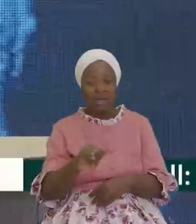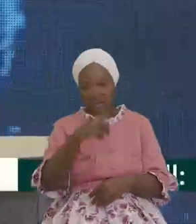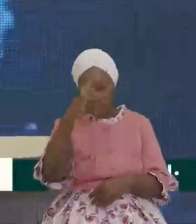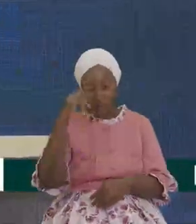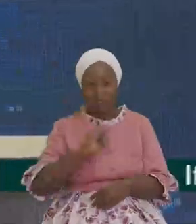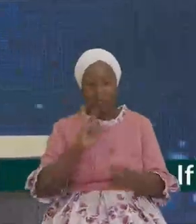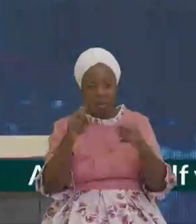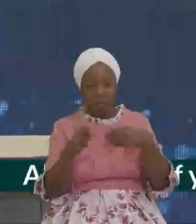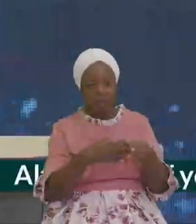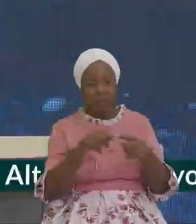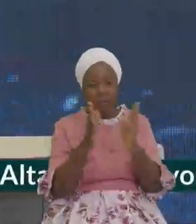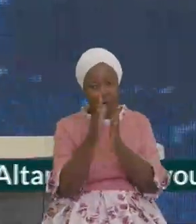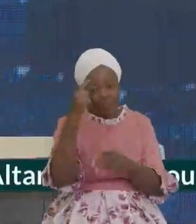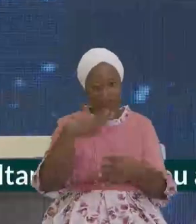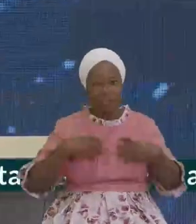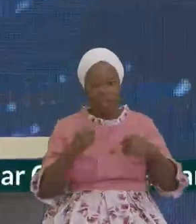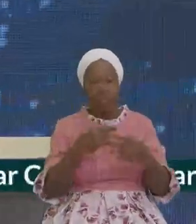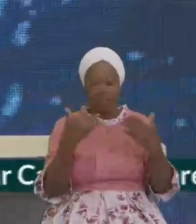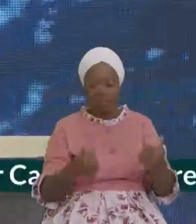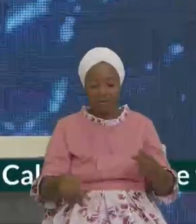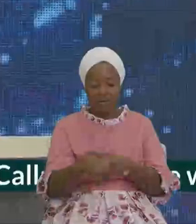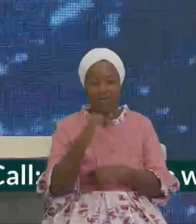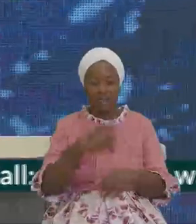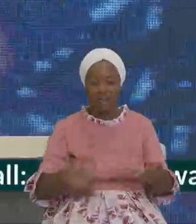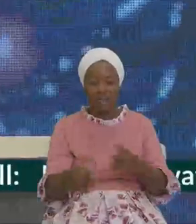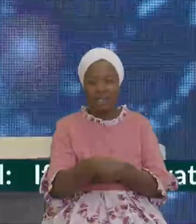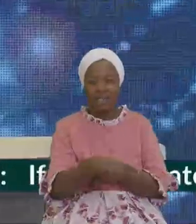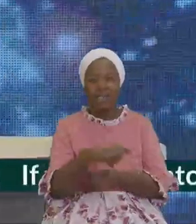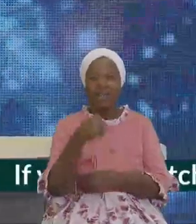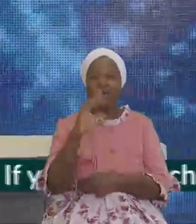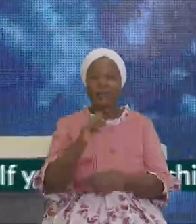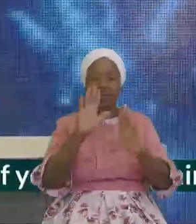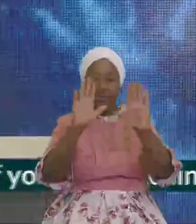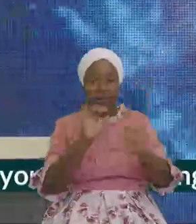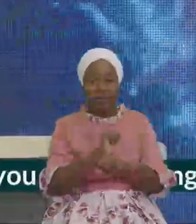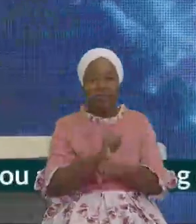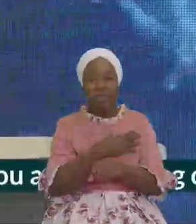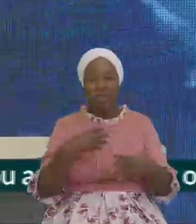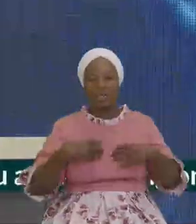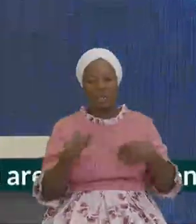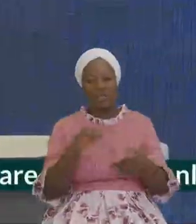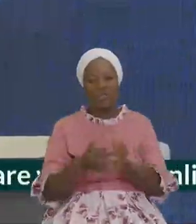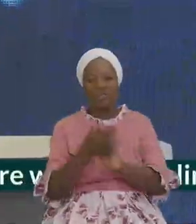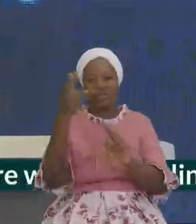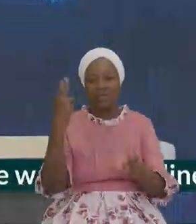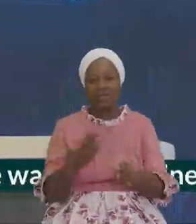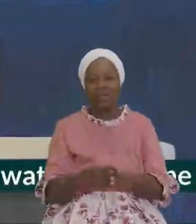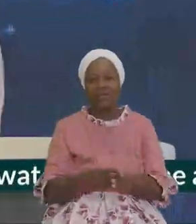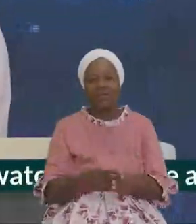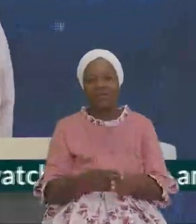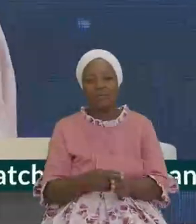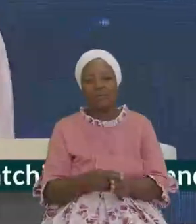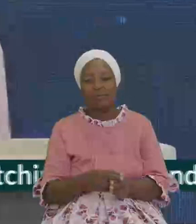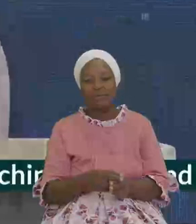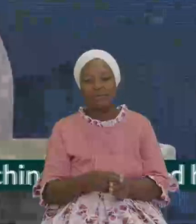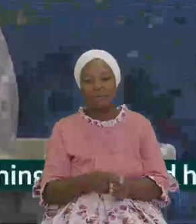Ne rentrez pas encore, je reviendrai après. Priez pour votre guérison. Aujourd'hui, c'est le jour, c'est la date de ton miracle et